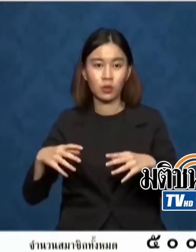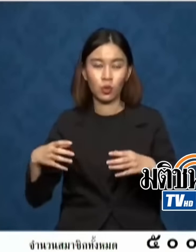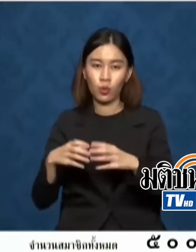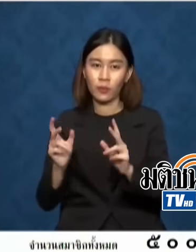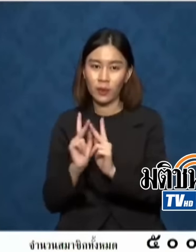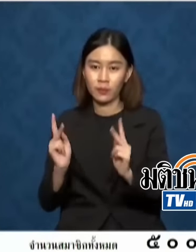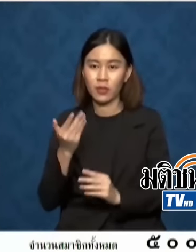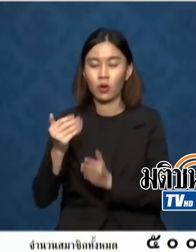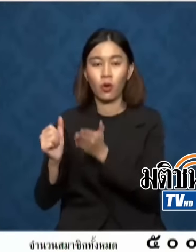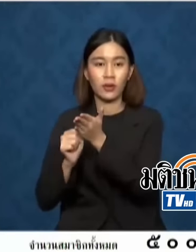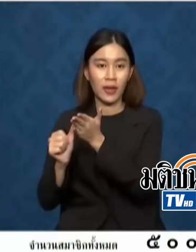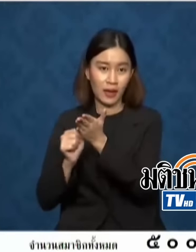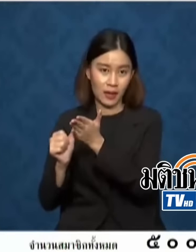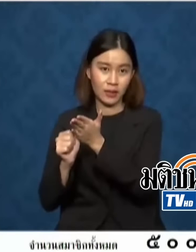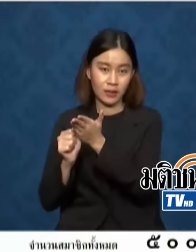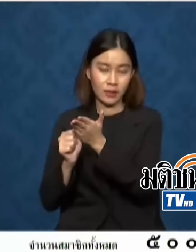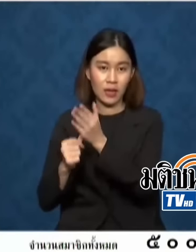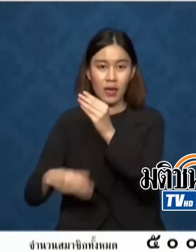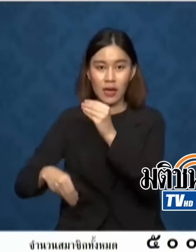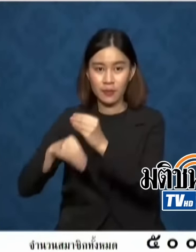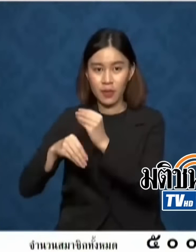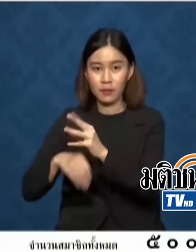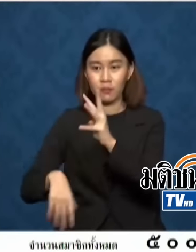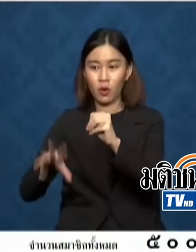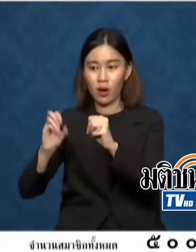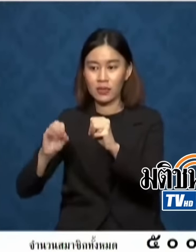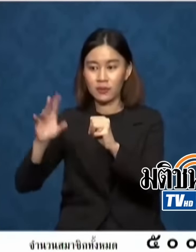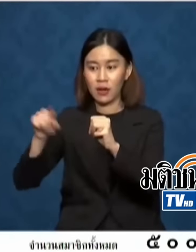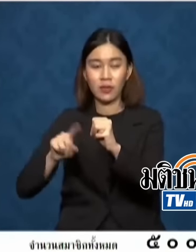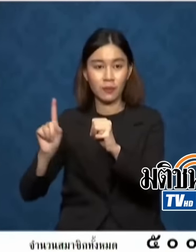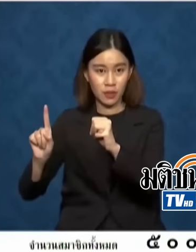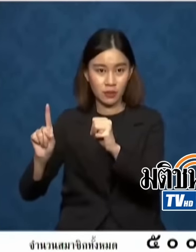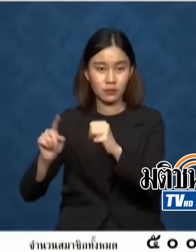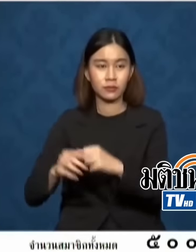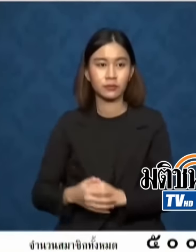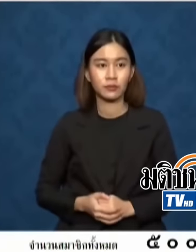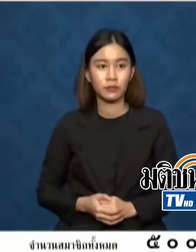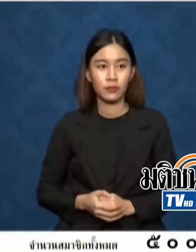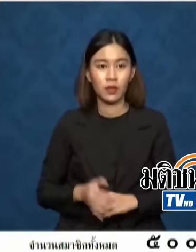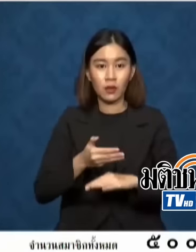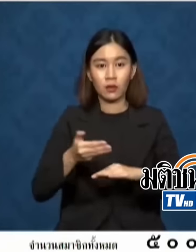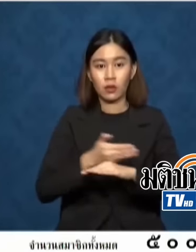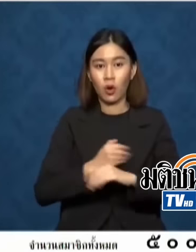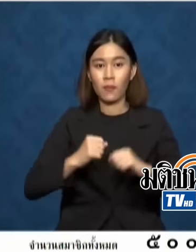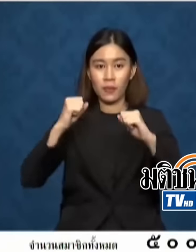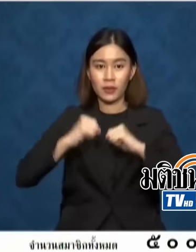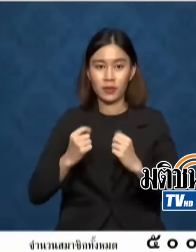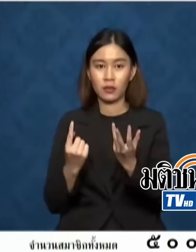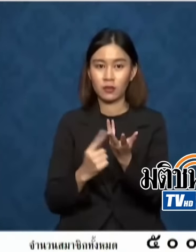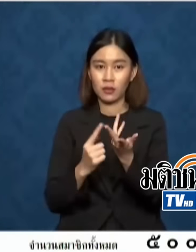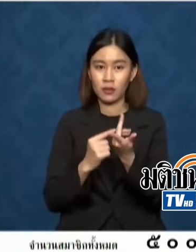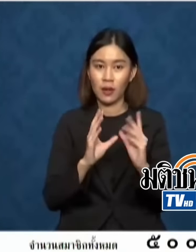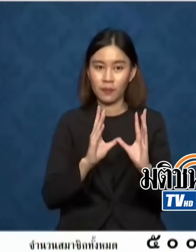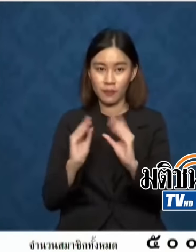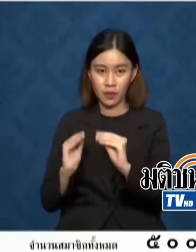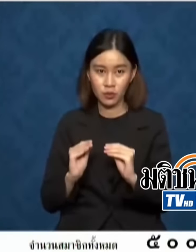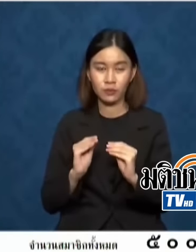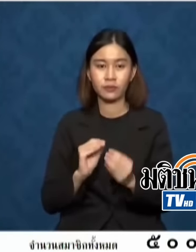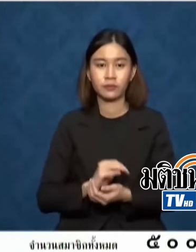ที่ขอสงวนความเห็นให้เพิ่มมาตรา59/1นะครับก่อนลงมติผมขอตรวจสอบองค์ประชุมก่อน